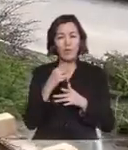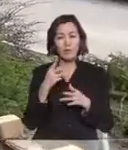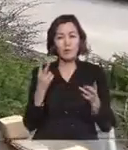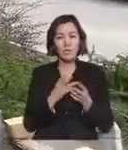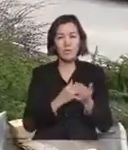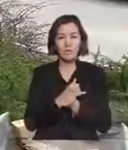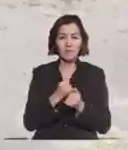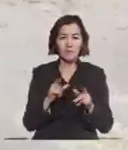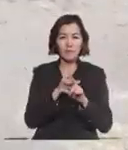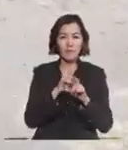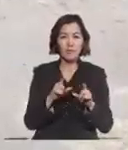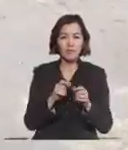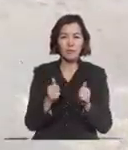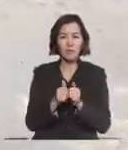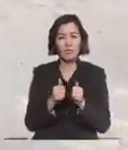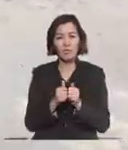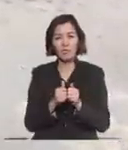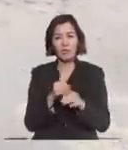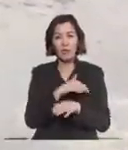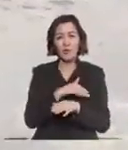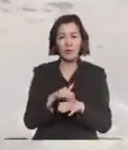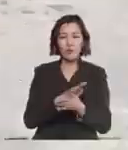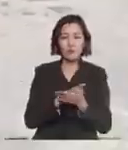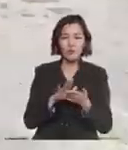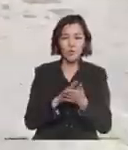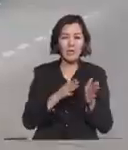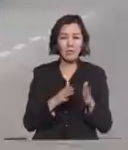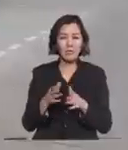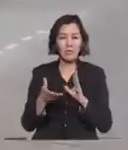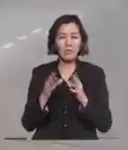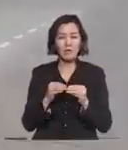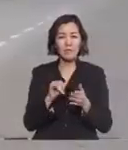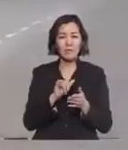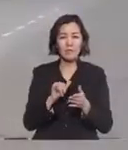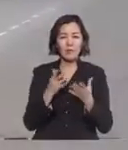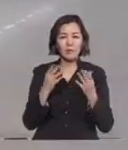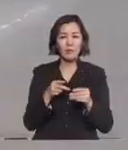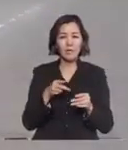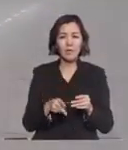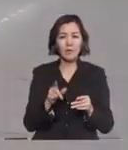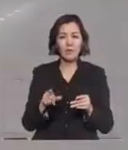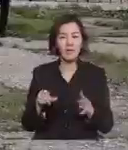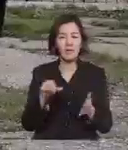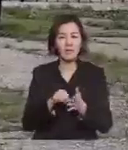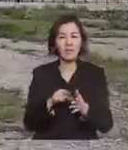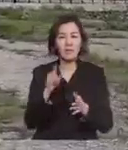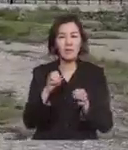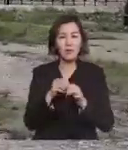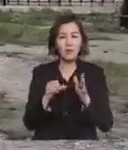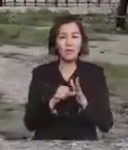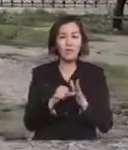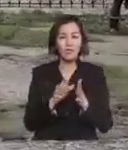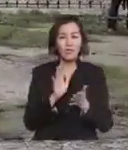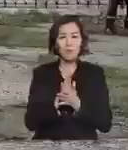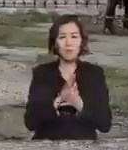керек, қызметкерлер өз мекемелеріне іргелес жатқан көшелерді де жинады. Жалпы сенбілікке 2000-ға жуық адам қатысып, 116 қап